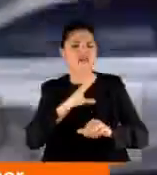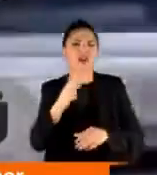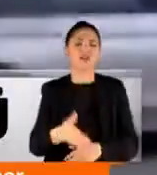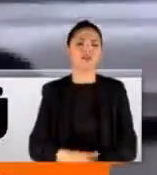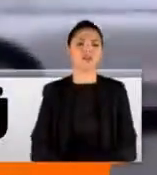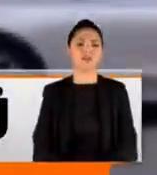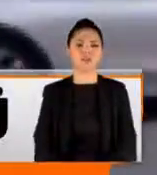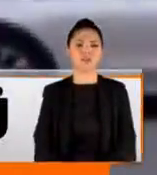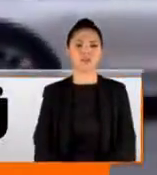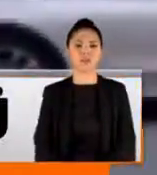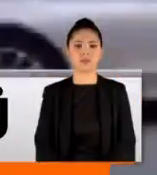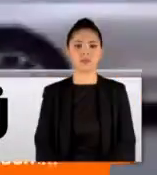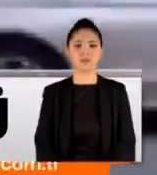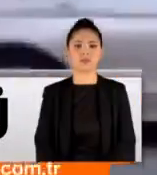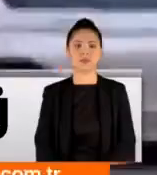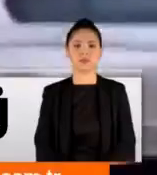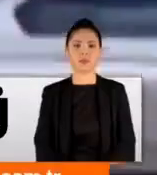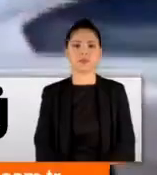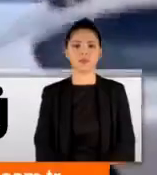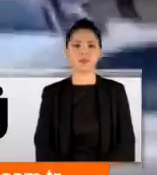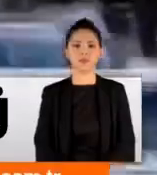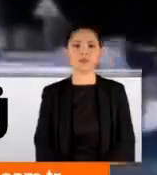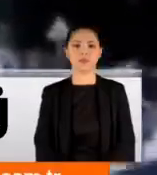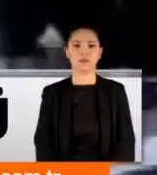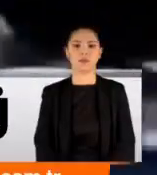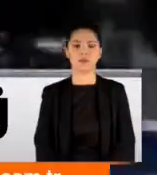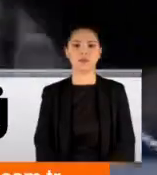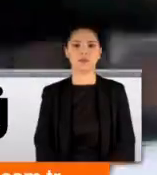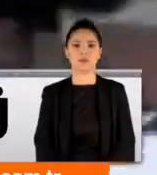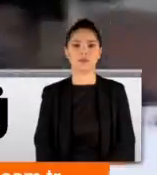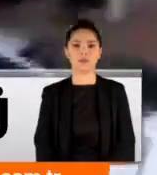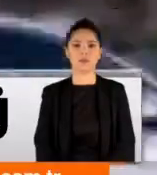Allah, apartman gitti. Allah.